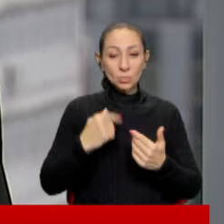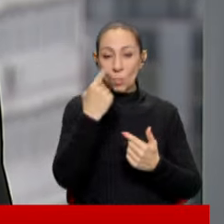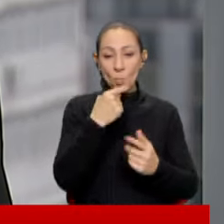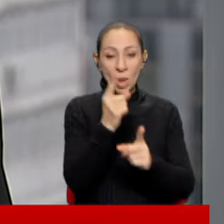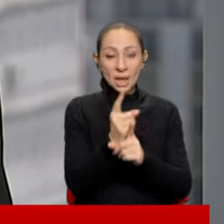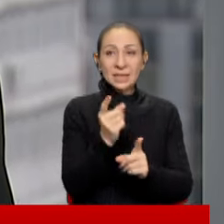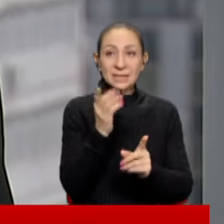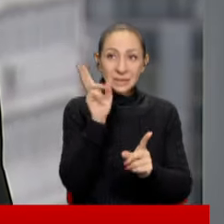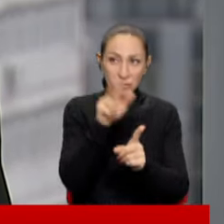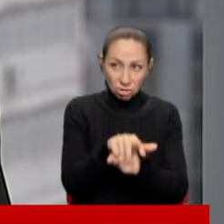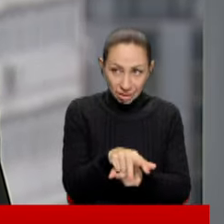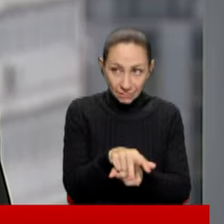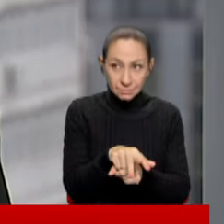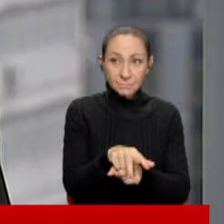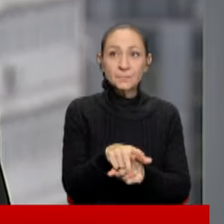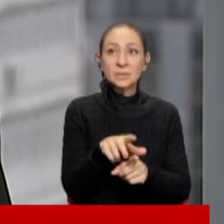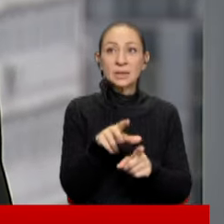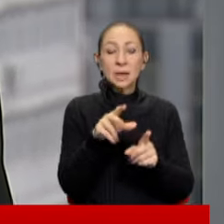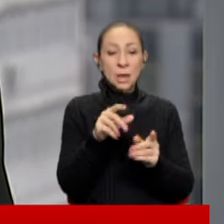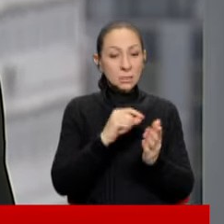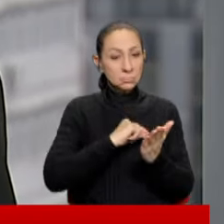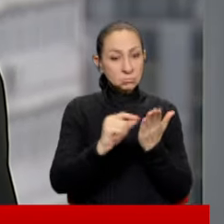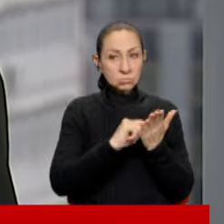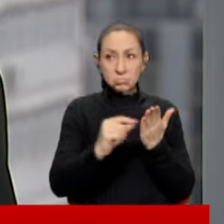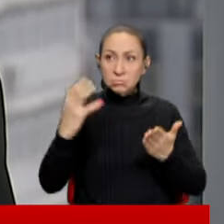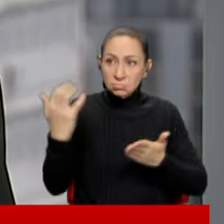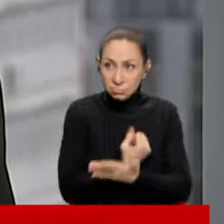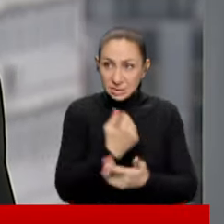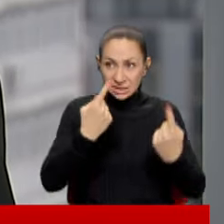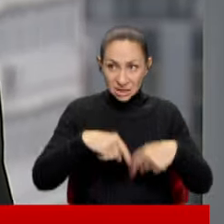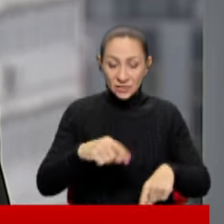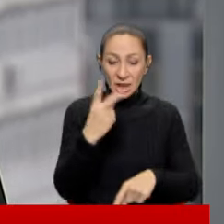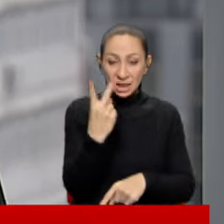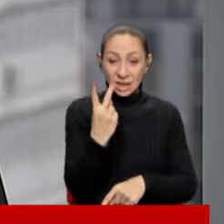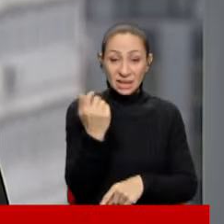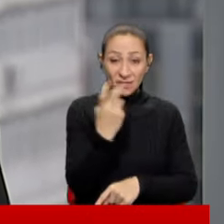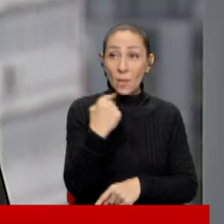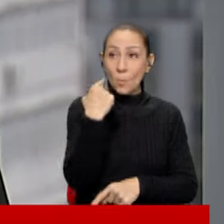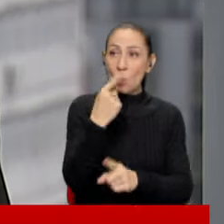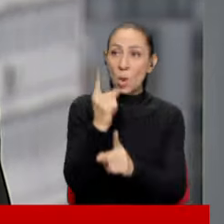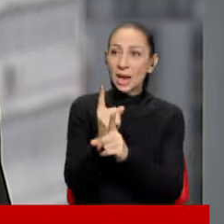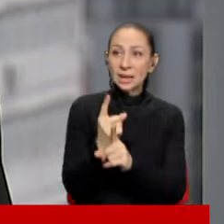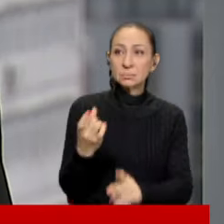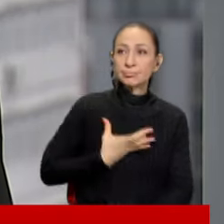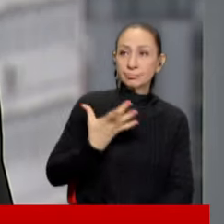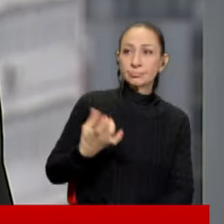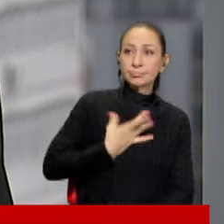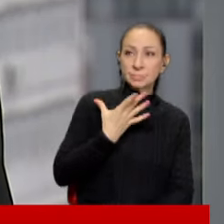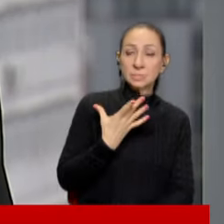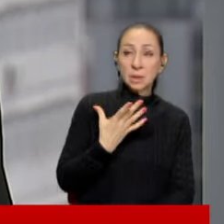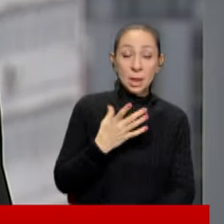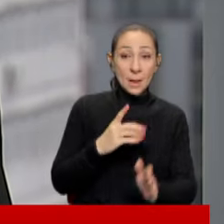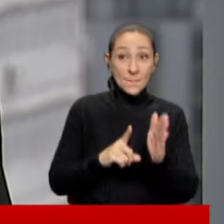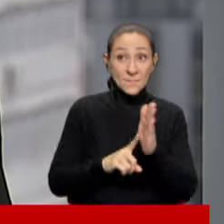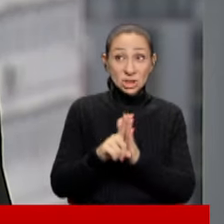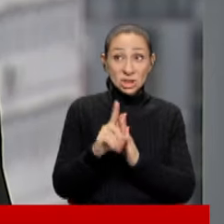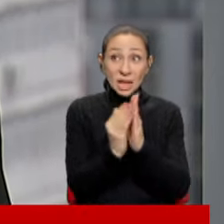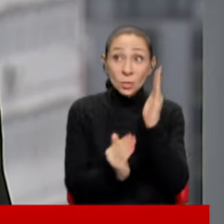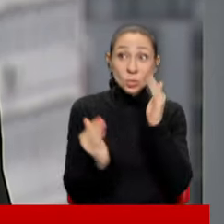mülakatlarına katıldım. Yazılıda başarılı olmama rağmen iki kez mülakatta elendim. Yani başarılının